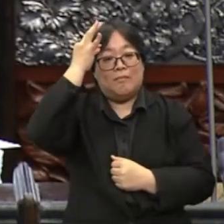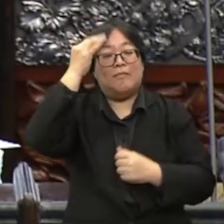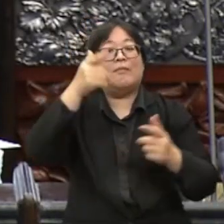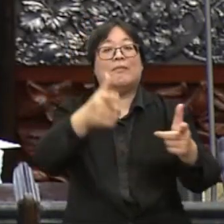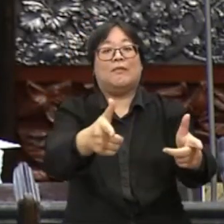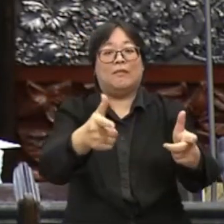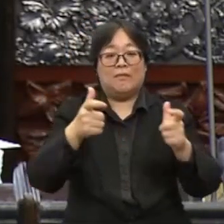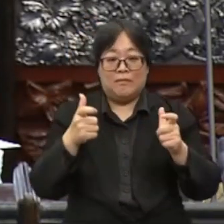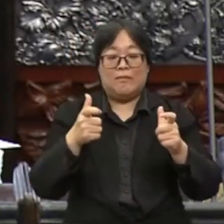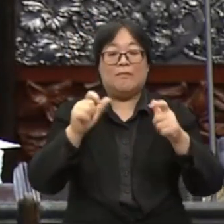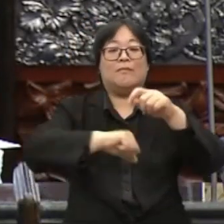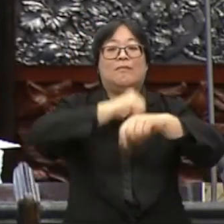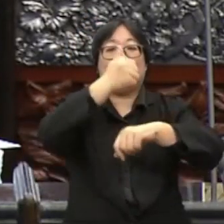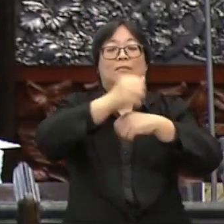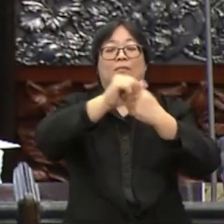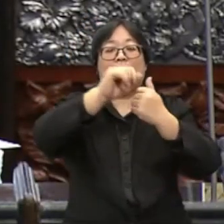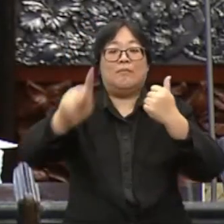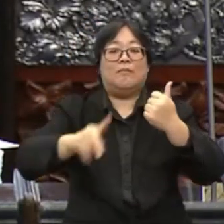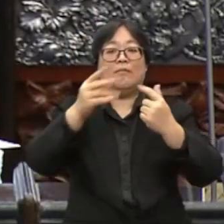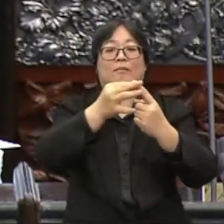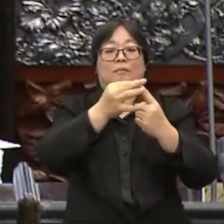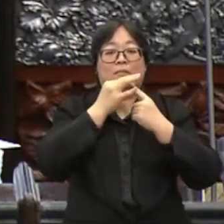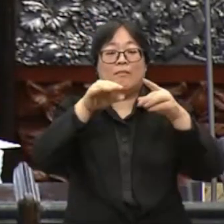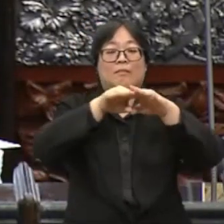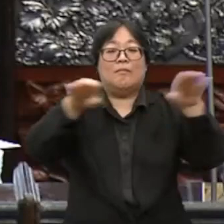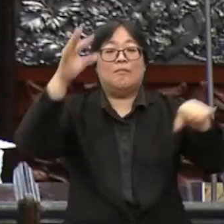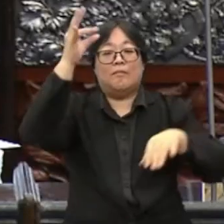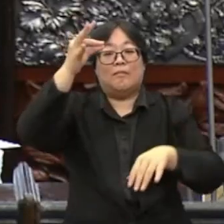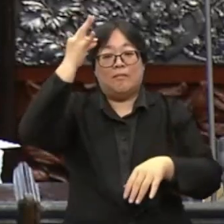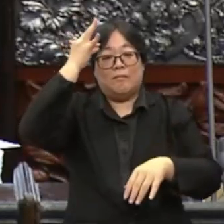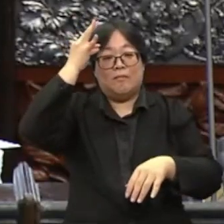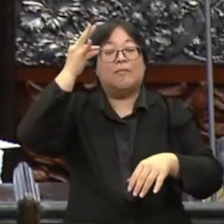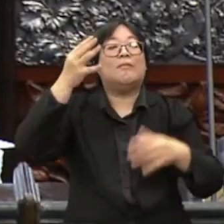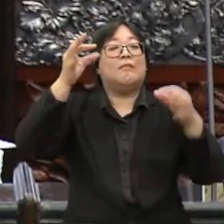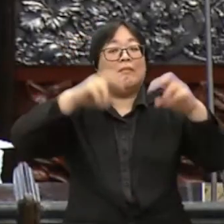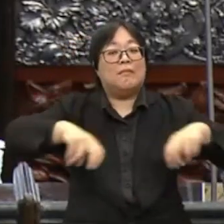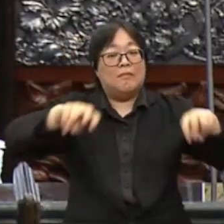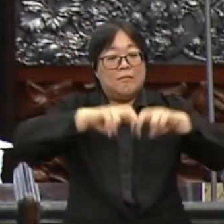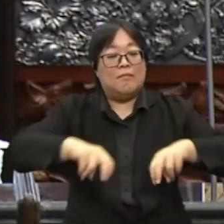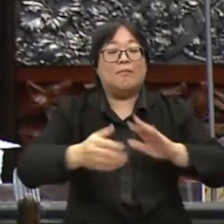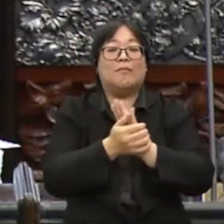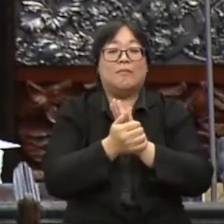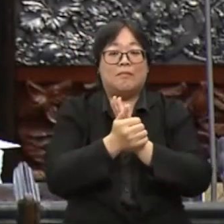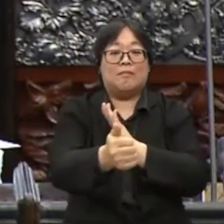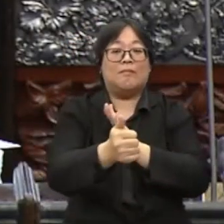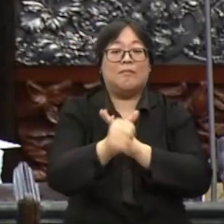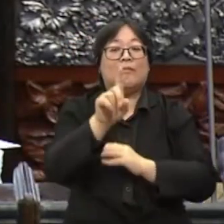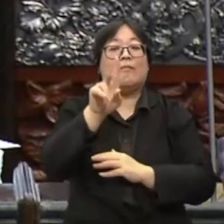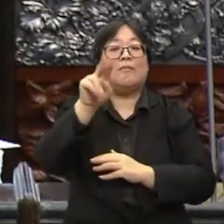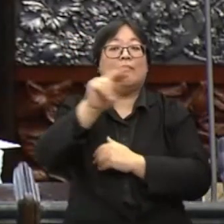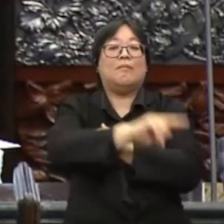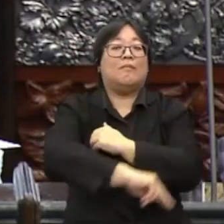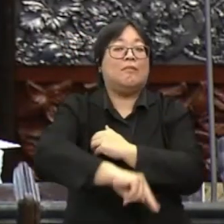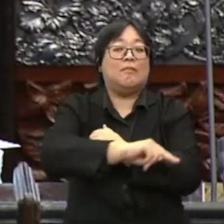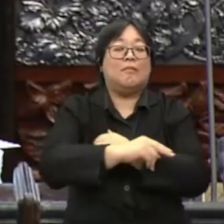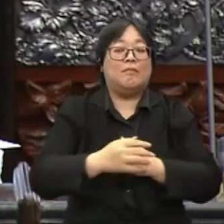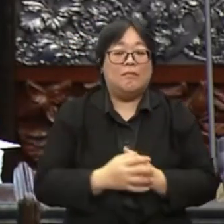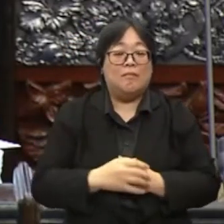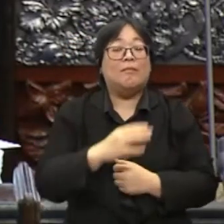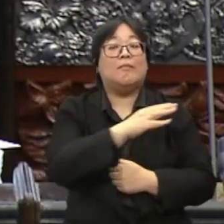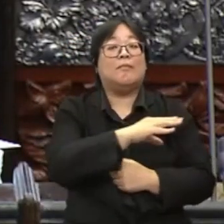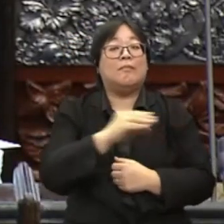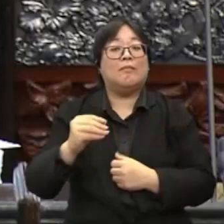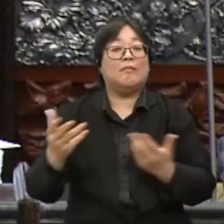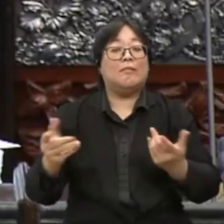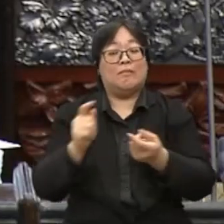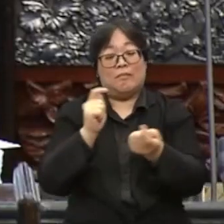menyegerakan penubuhan jawatankuasa khas di peringkat persekutuan untuk membat kajian kompetensi dewan undangan negeri dan juga